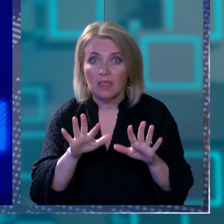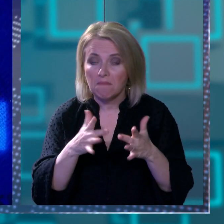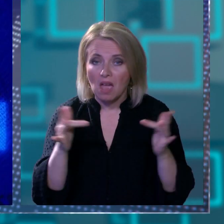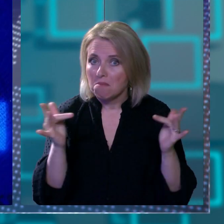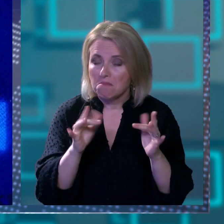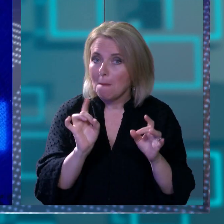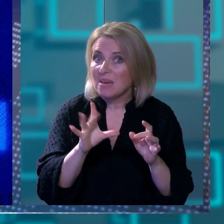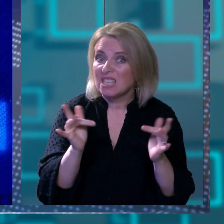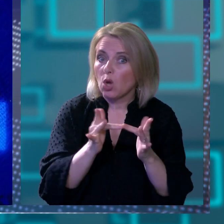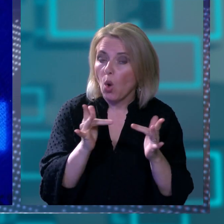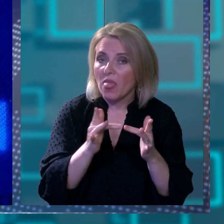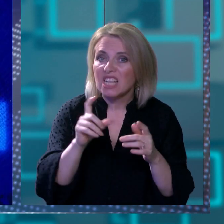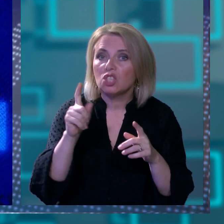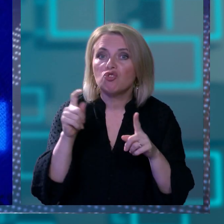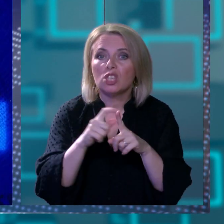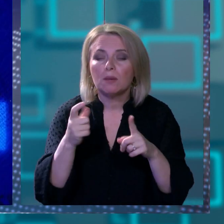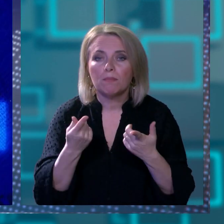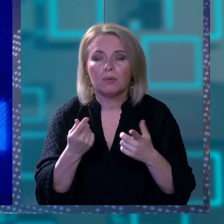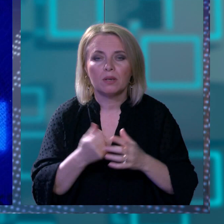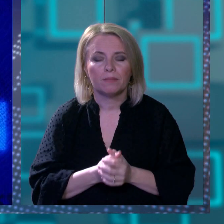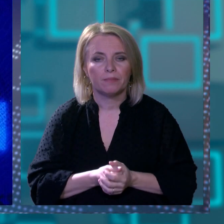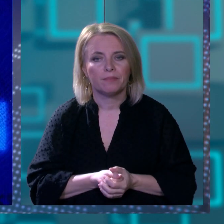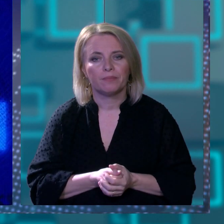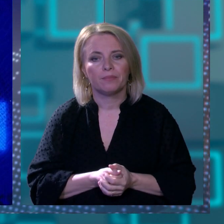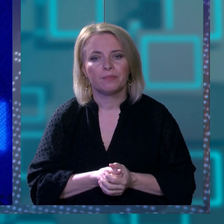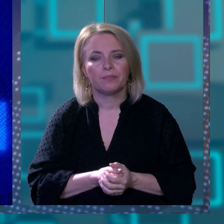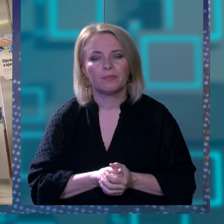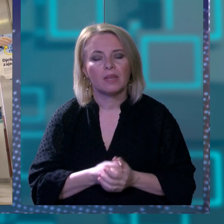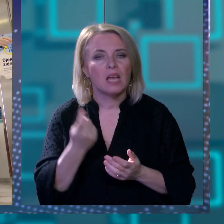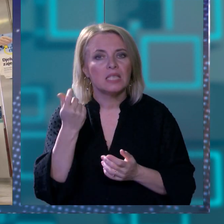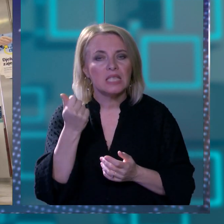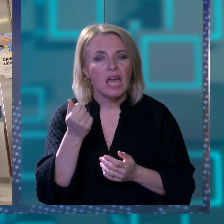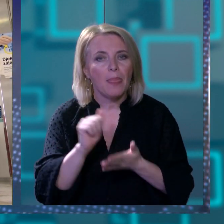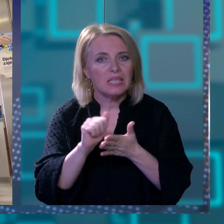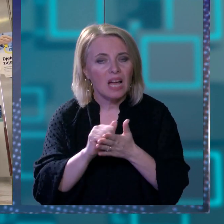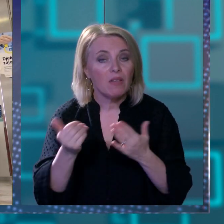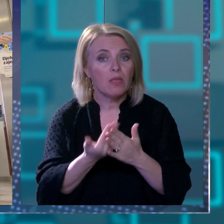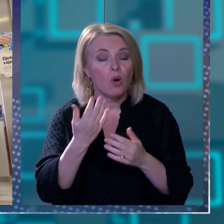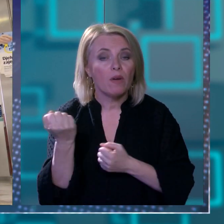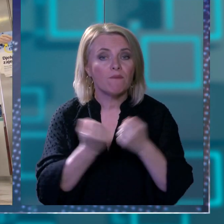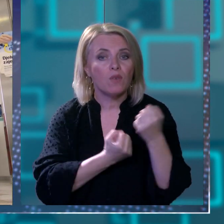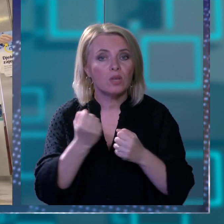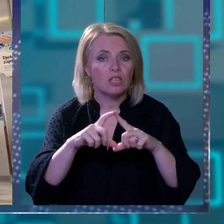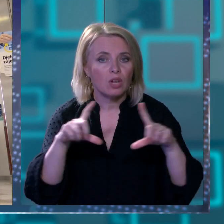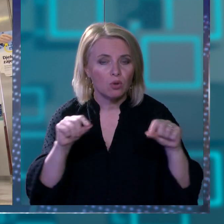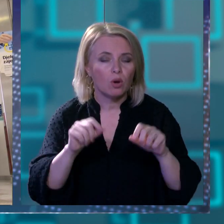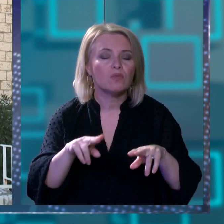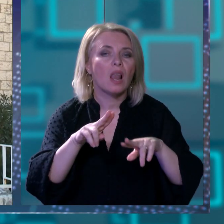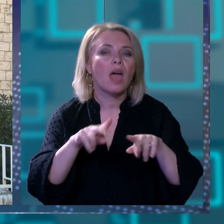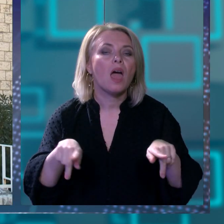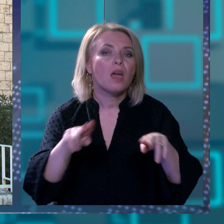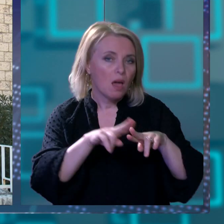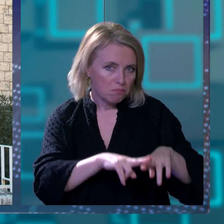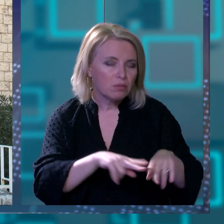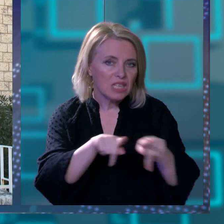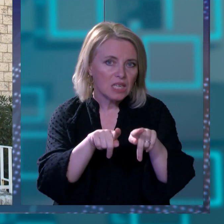beskontaktni čip s najmodernijim operativnim sustavom i kriptografskim mehanizmom. Cijena izdavanja nove vozačke dozvole ostala je nepromijenjena.